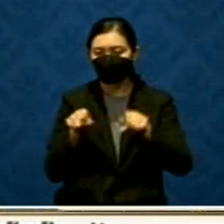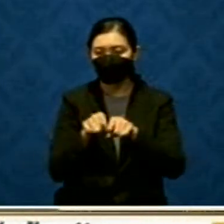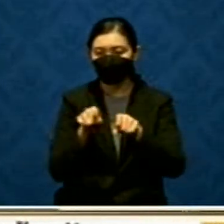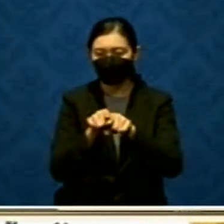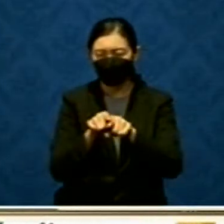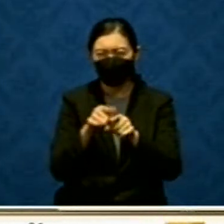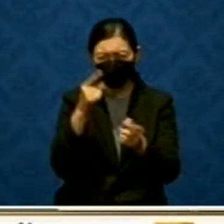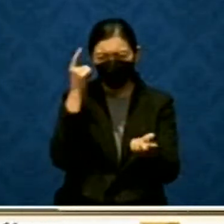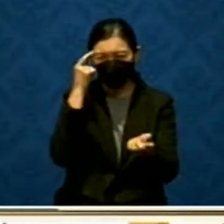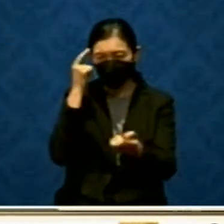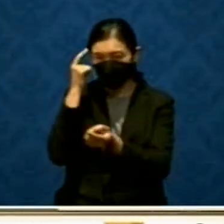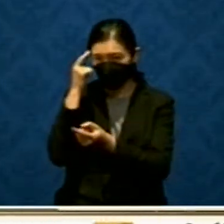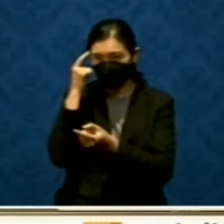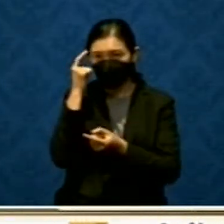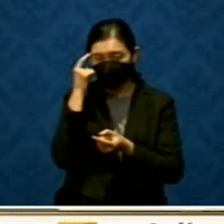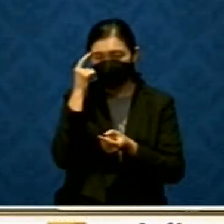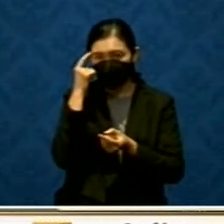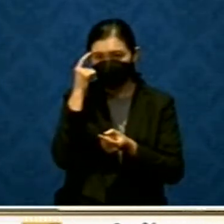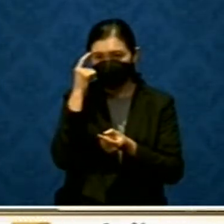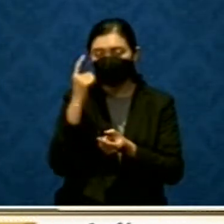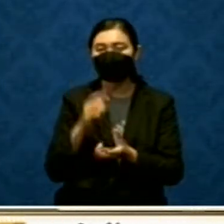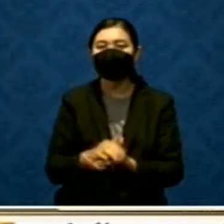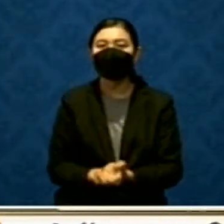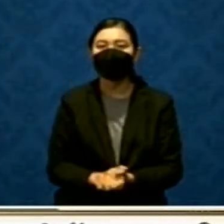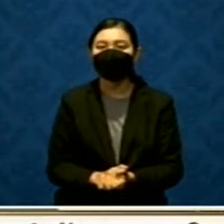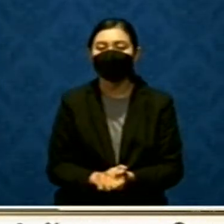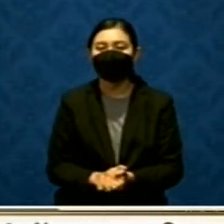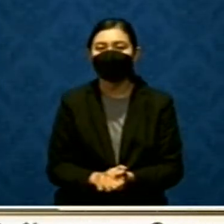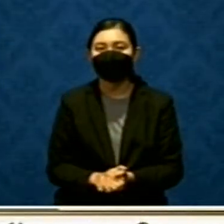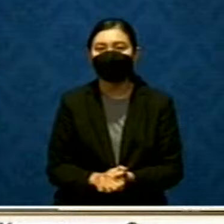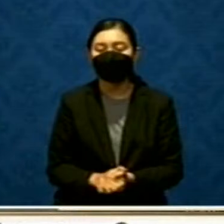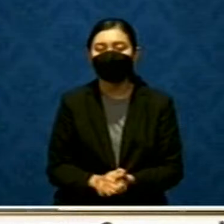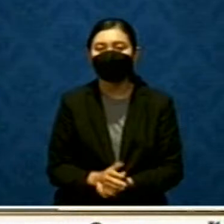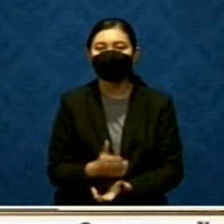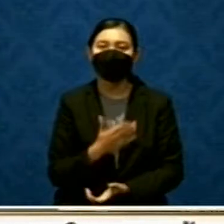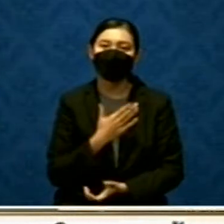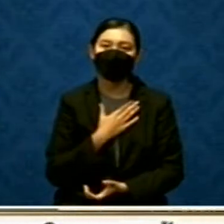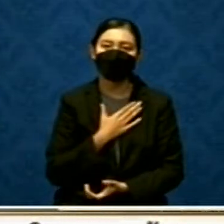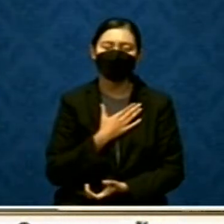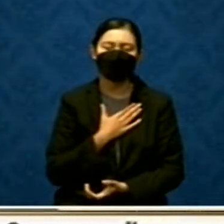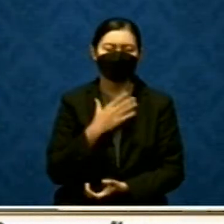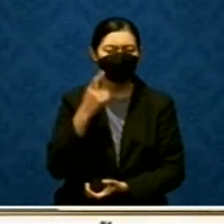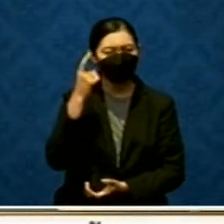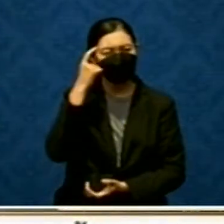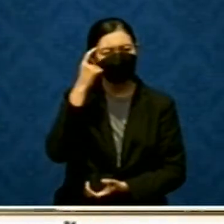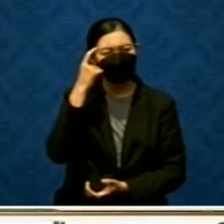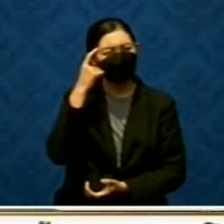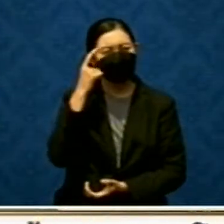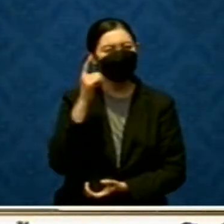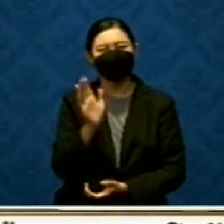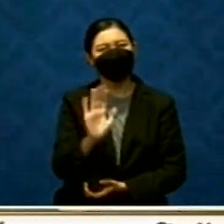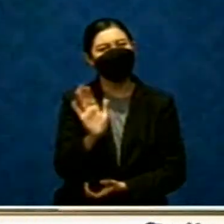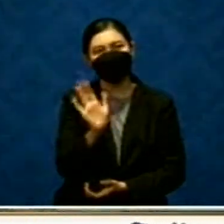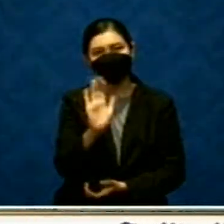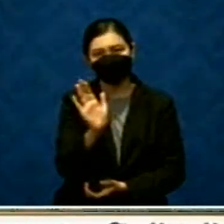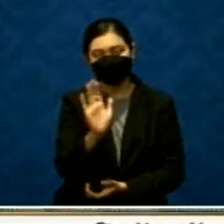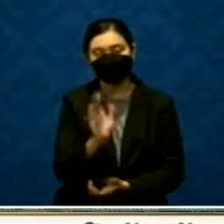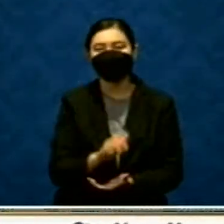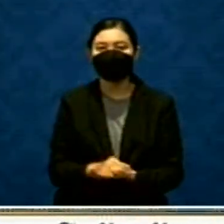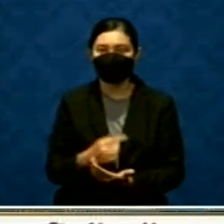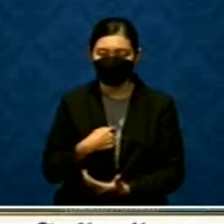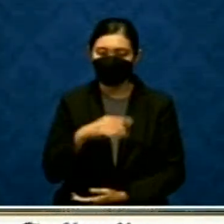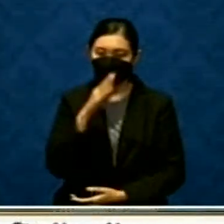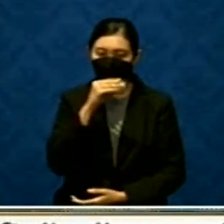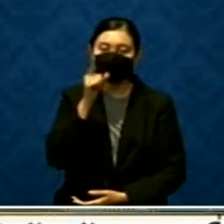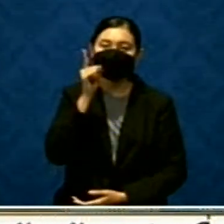ผมต้องเรียนครับว่าไม่มีโอกาสที่จะเป็นอย่างนั้นนะครับแล้วก็ยืนยันว่าไม่เป็นความจริงและ